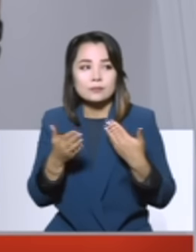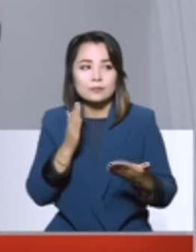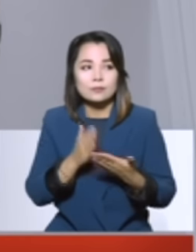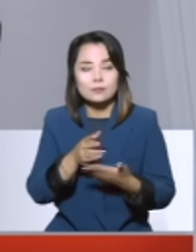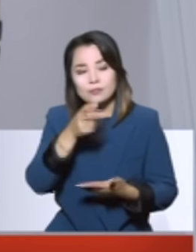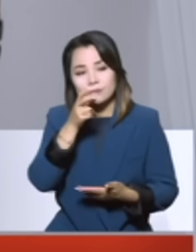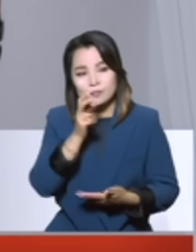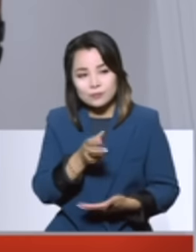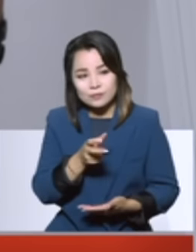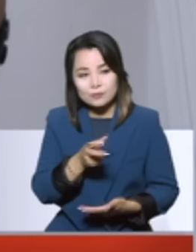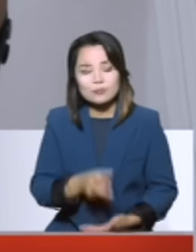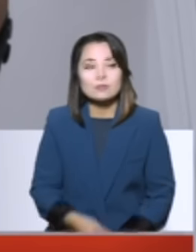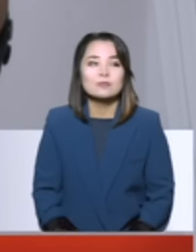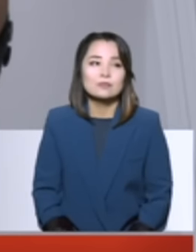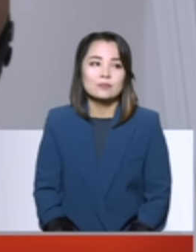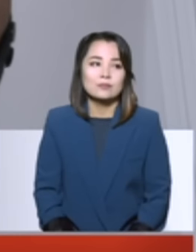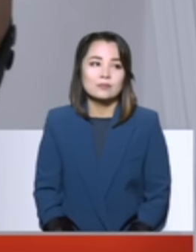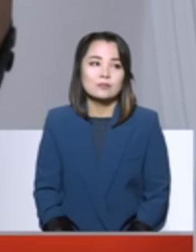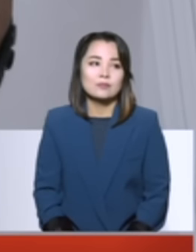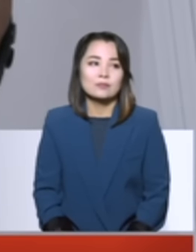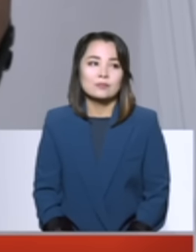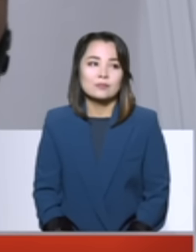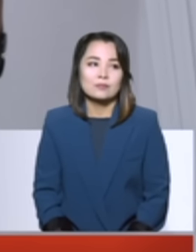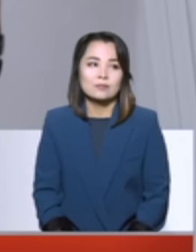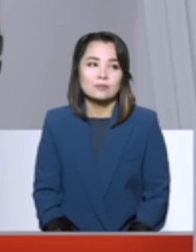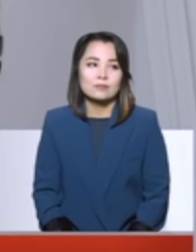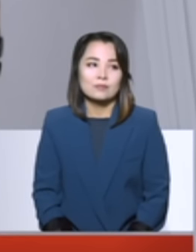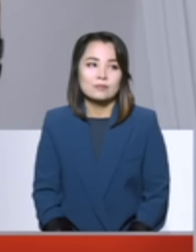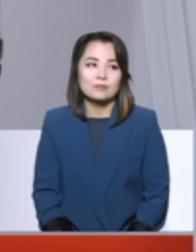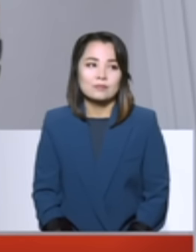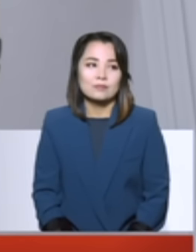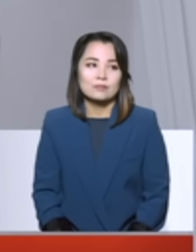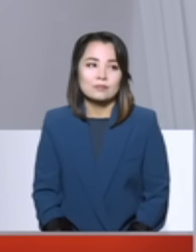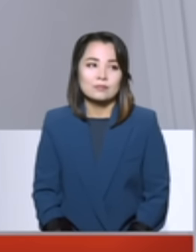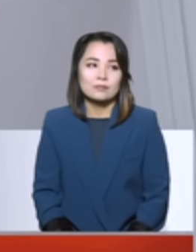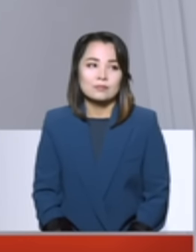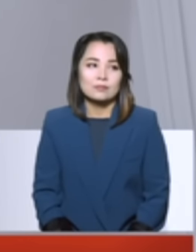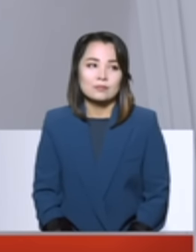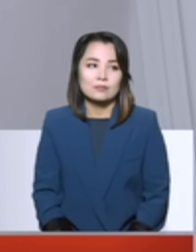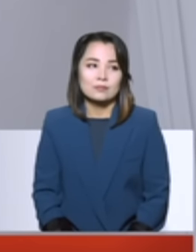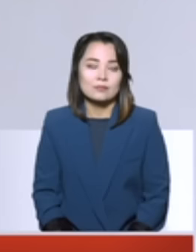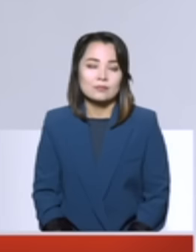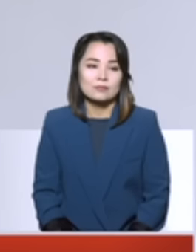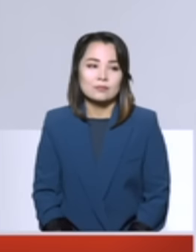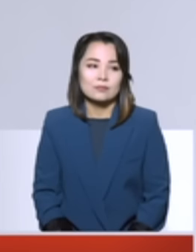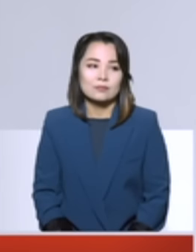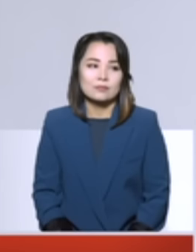сендерді? Сағындың біраз, біраз болды көрмеген сағындың ғой деймін.